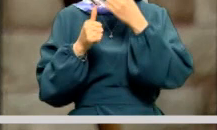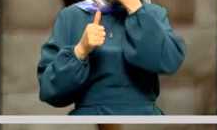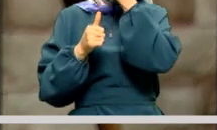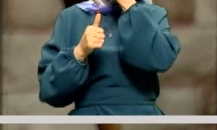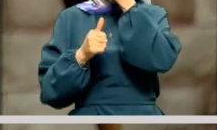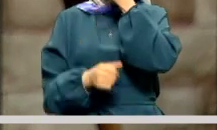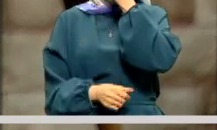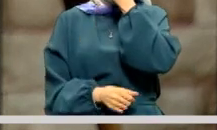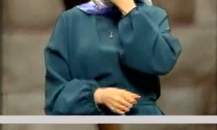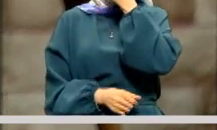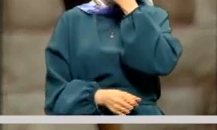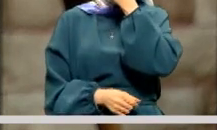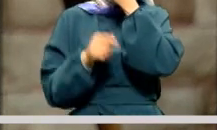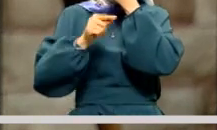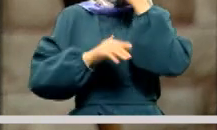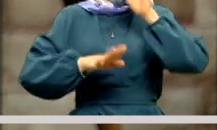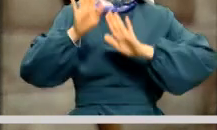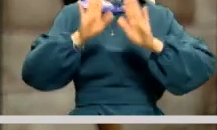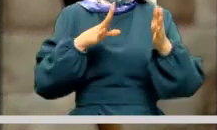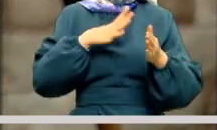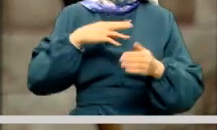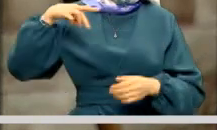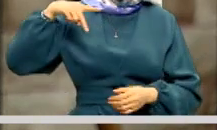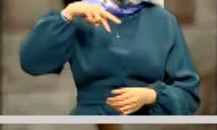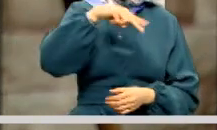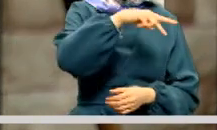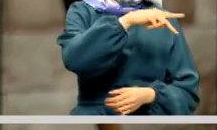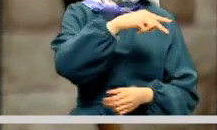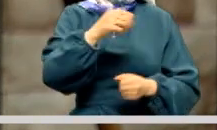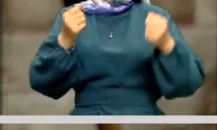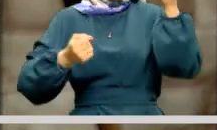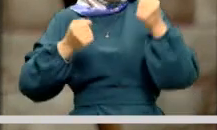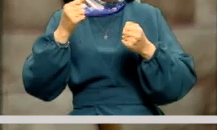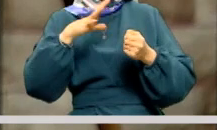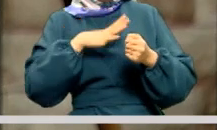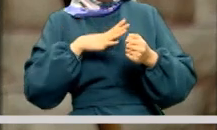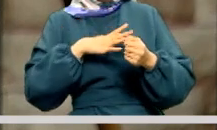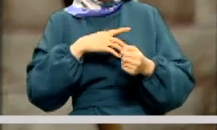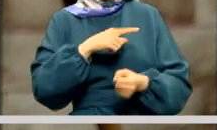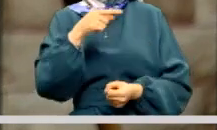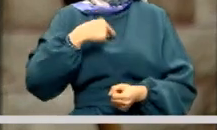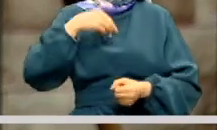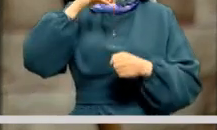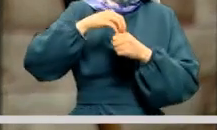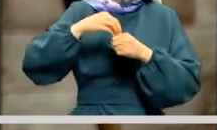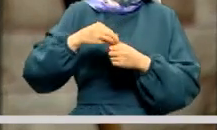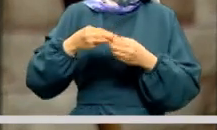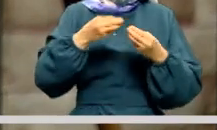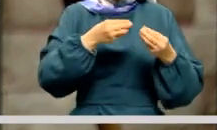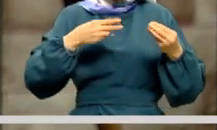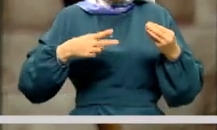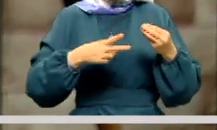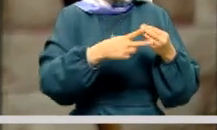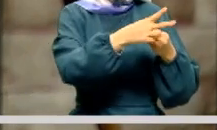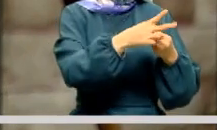burada konu trafik ise yolda yürürken araç kullanıyor isek Yani bizim için belirlenmiş olan güzergahı ya da efendim